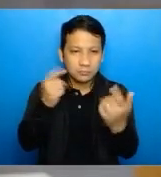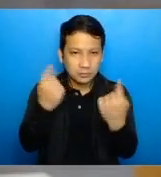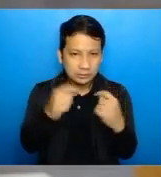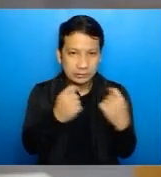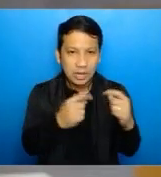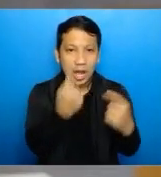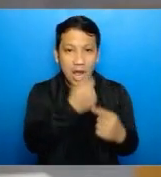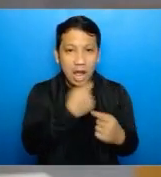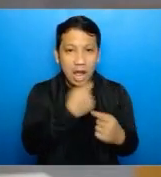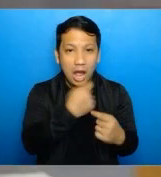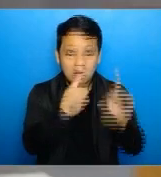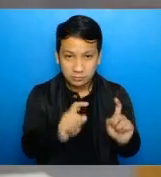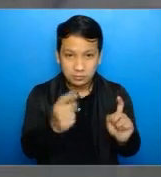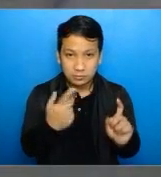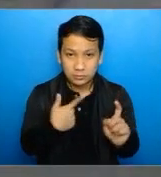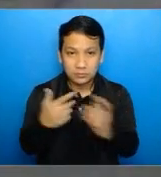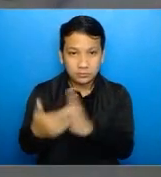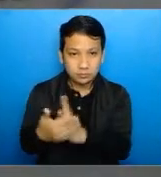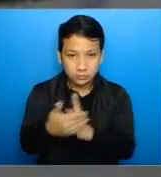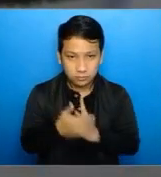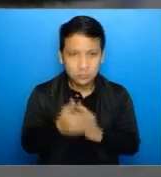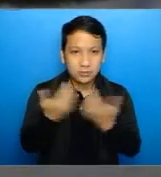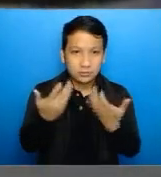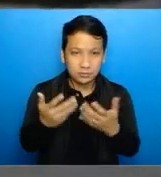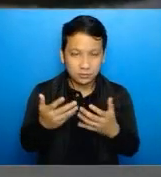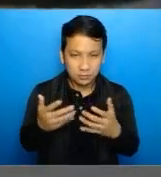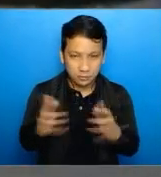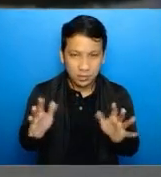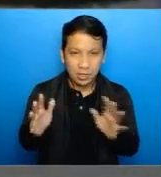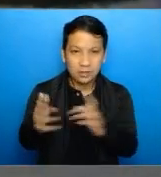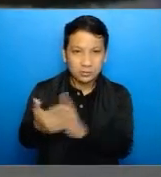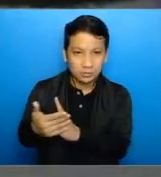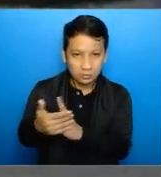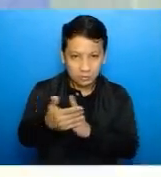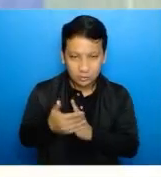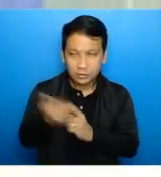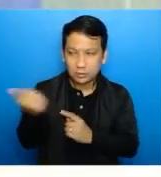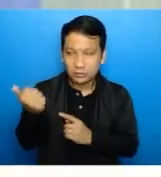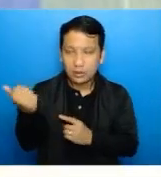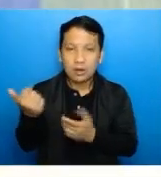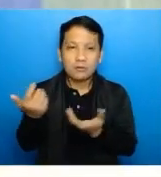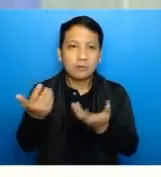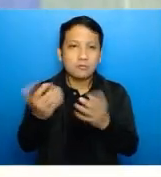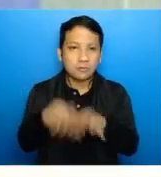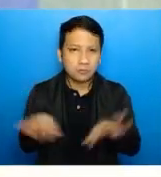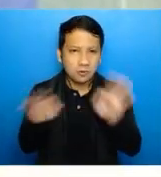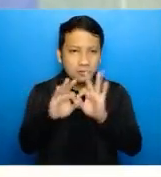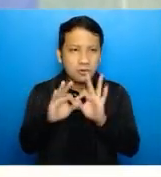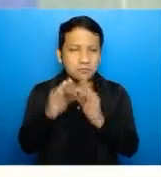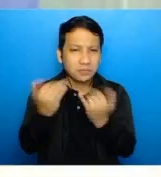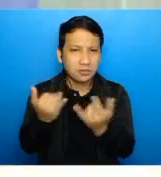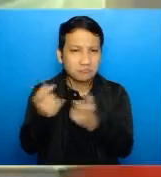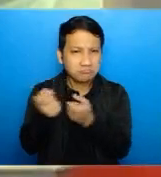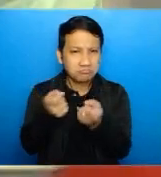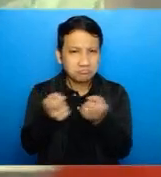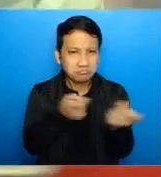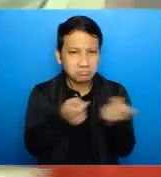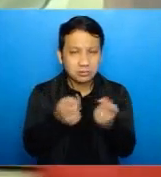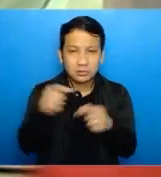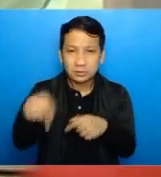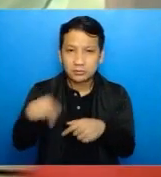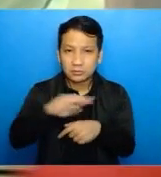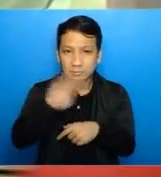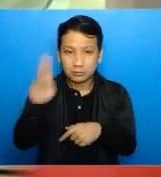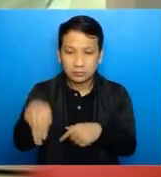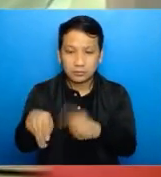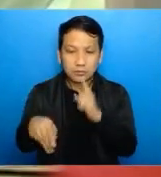were able to quarantine them already. Sa kabila nito, may tuturing pa naman daw na manageable ang sitwasyon sa lungsod, lalo't epektibo